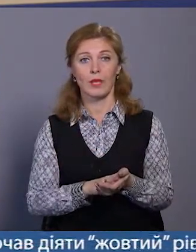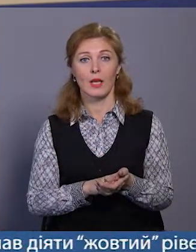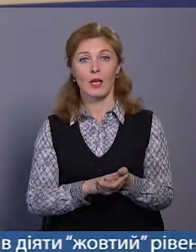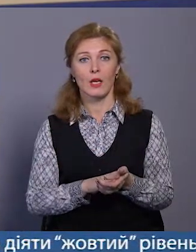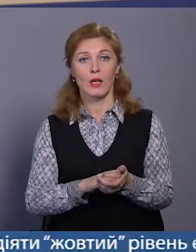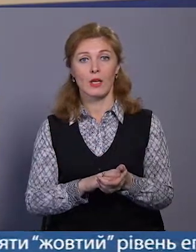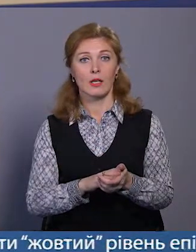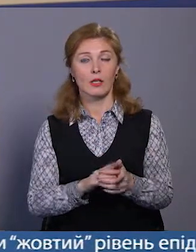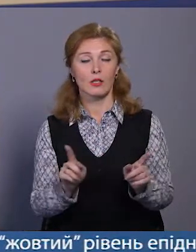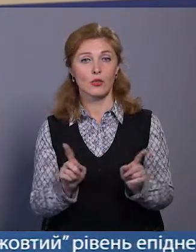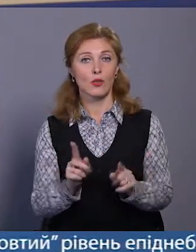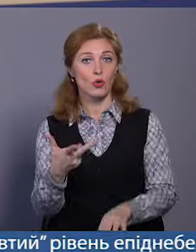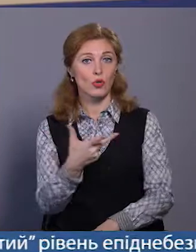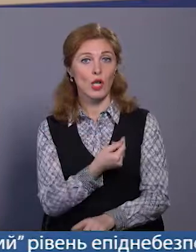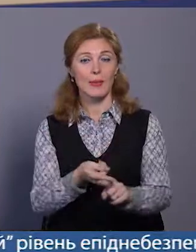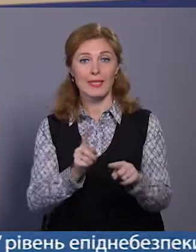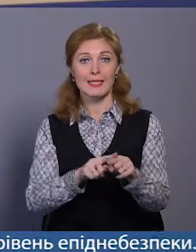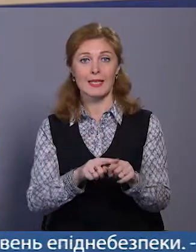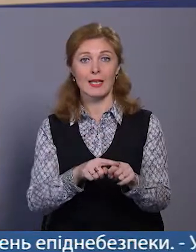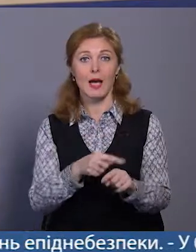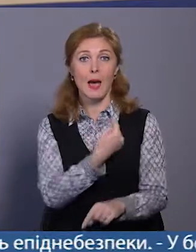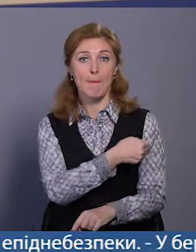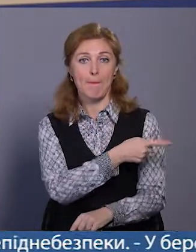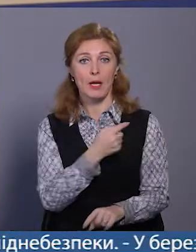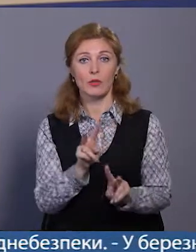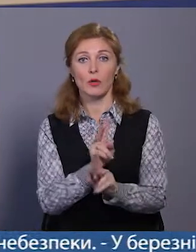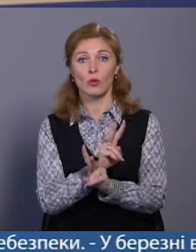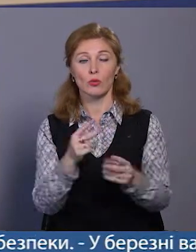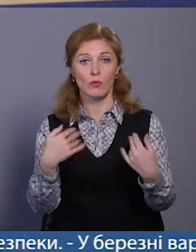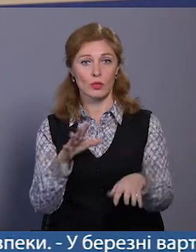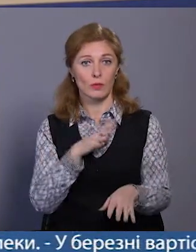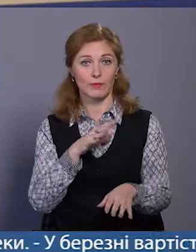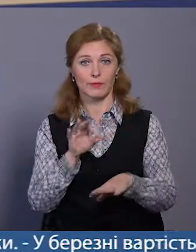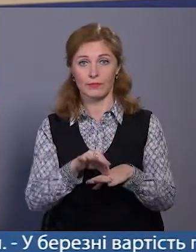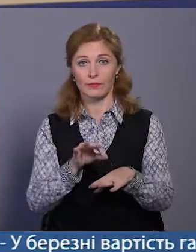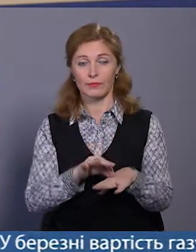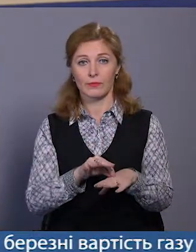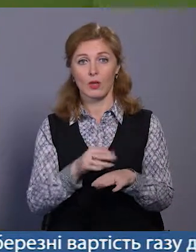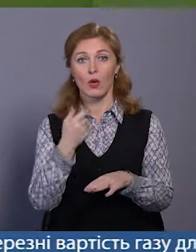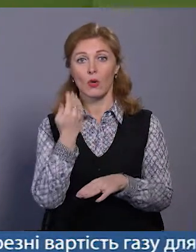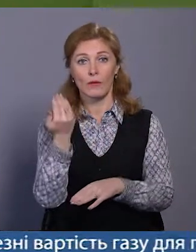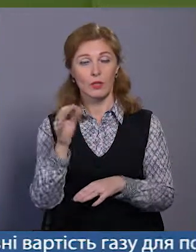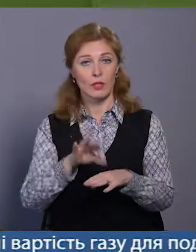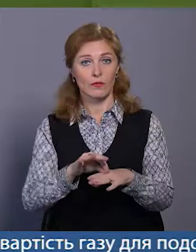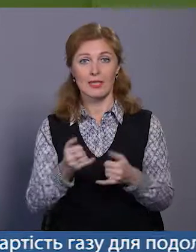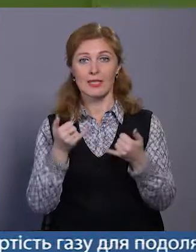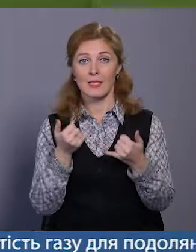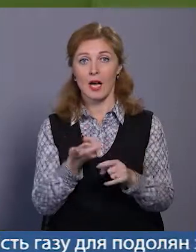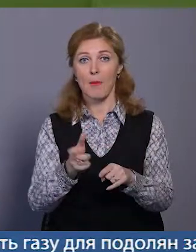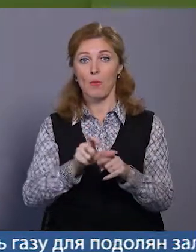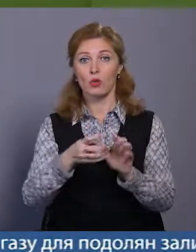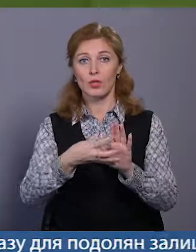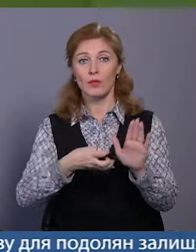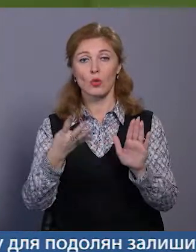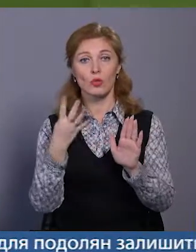що щеплення цих медиків, які вже перехворіли, буде відбуватися з врахуванням того, коли вони захворіли. Наразі понад